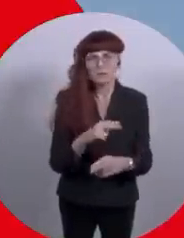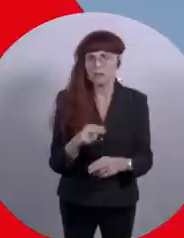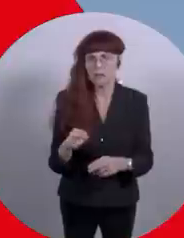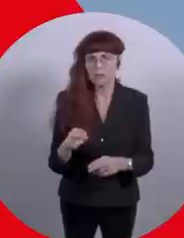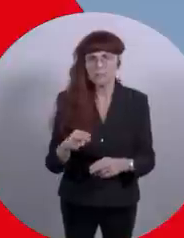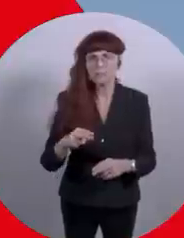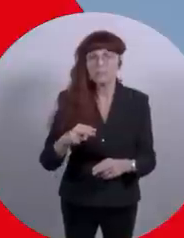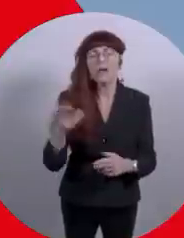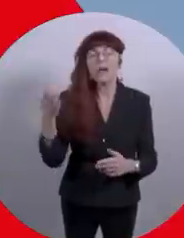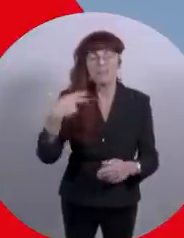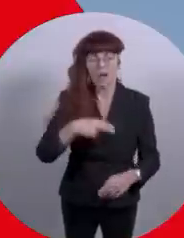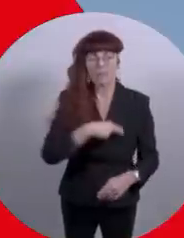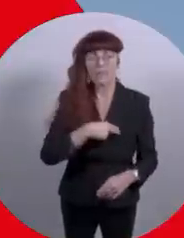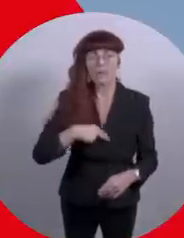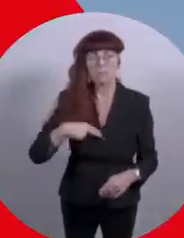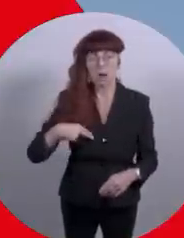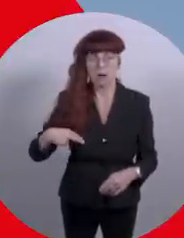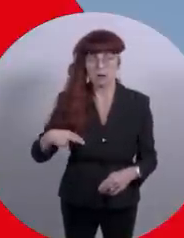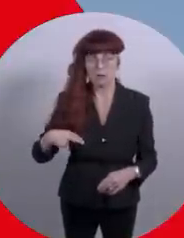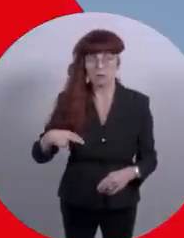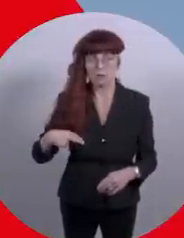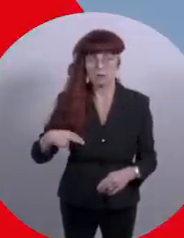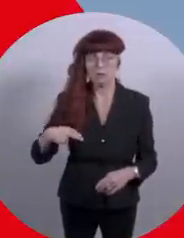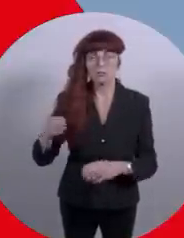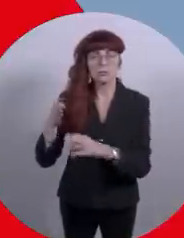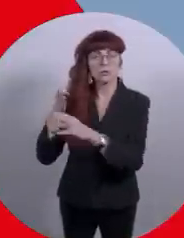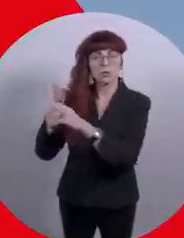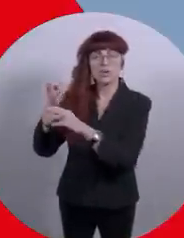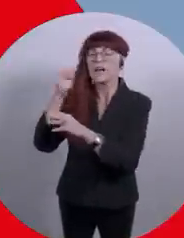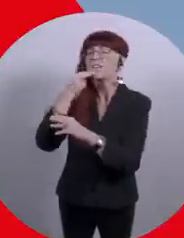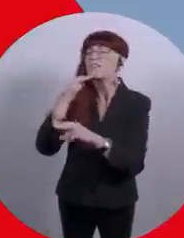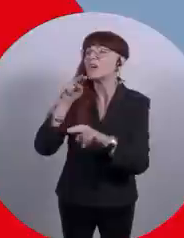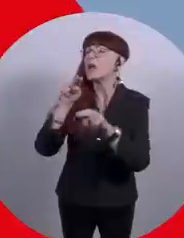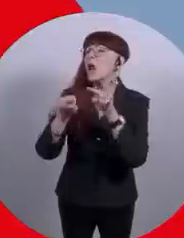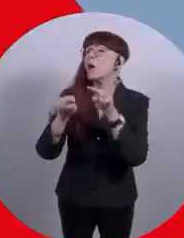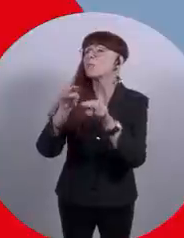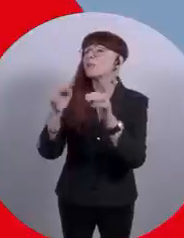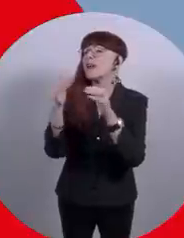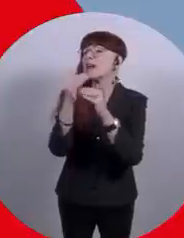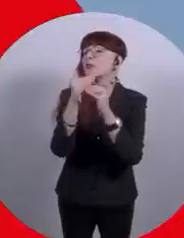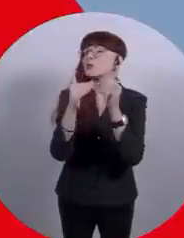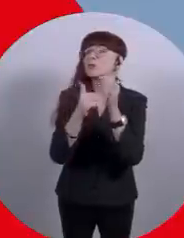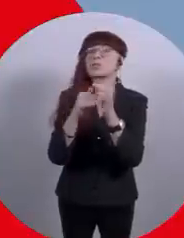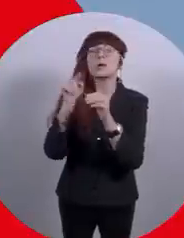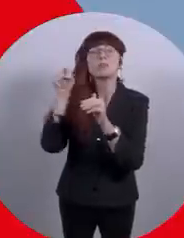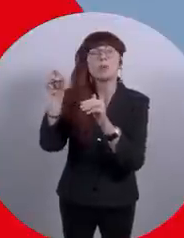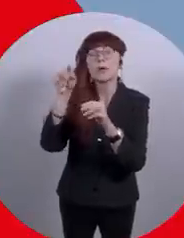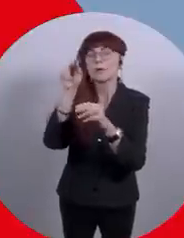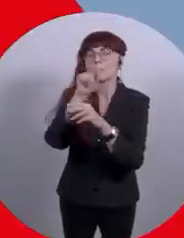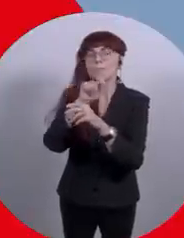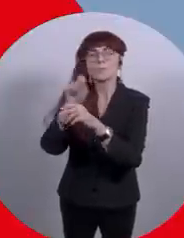Dänemark eigentlich wollten wir uns das Pflegesystem in Dänemark anschauen